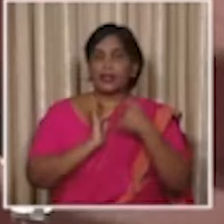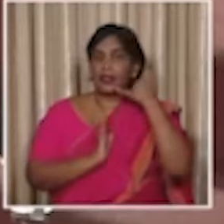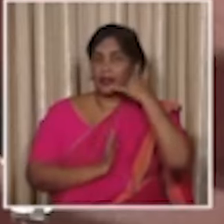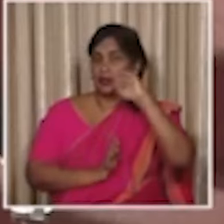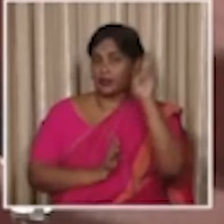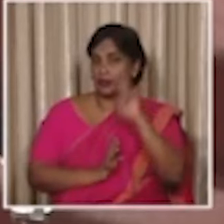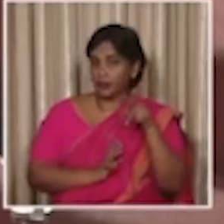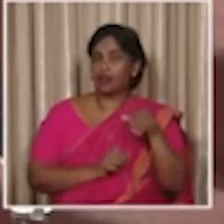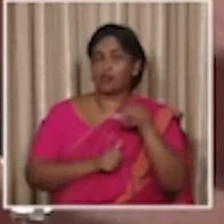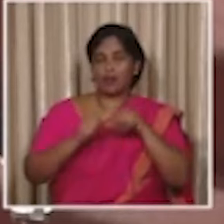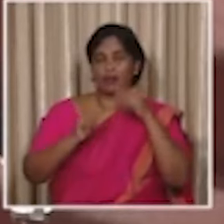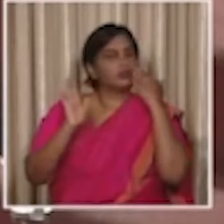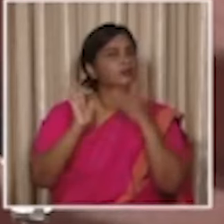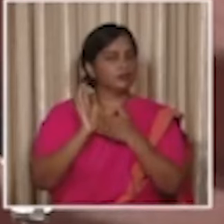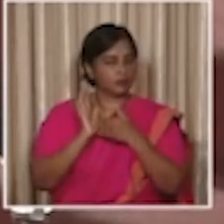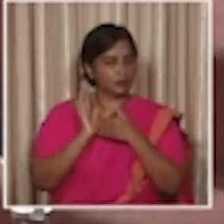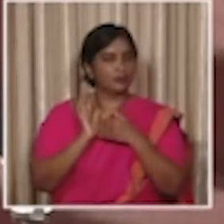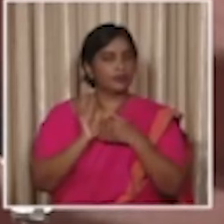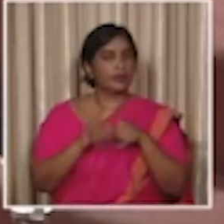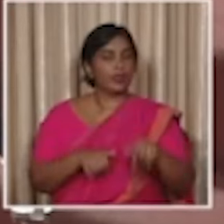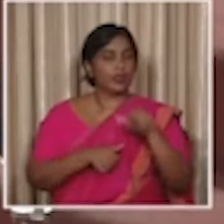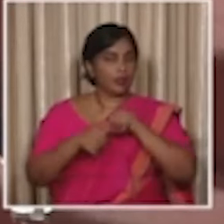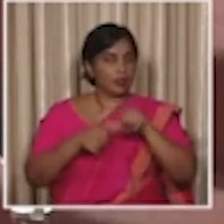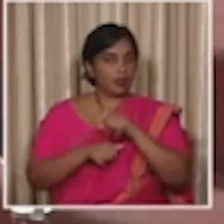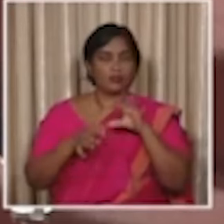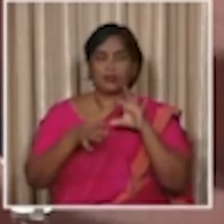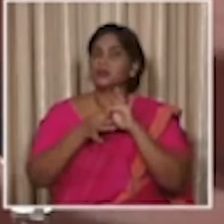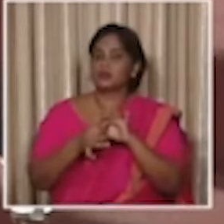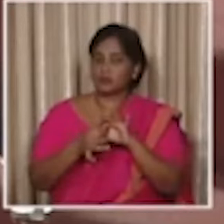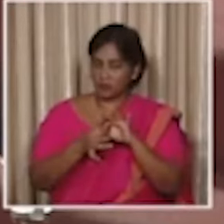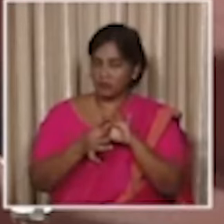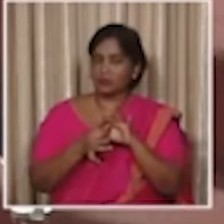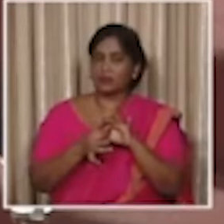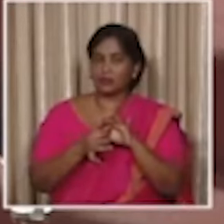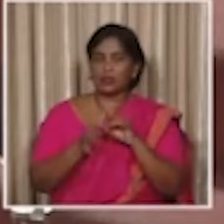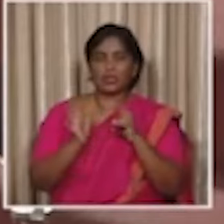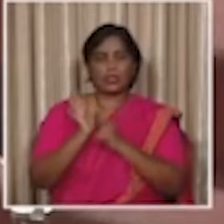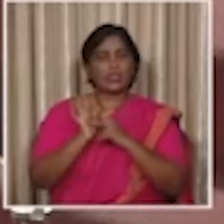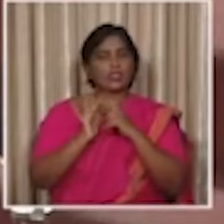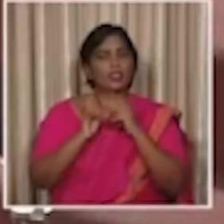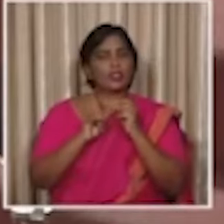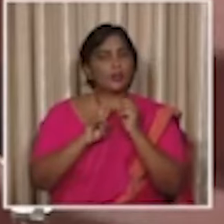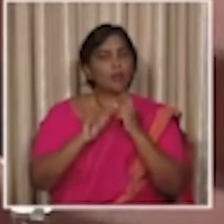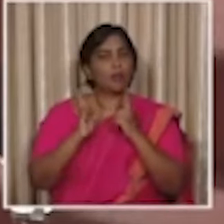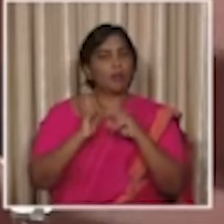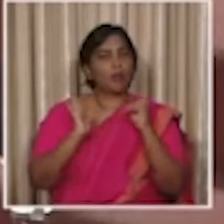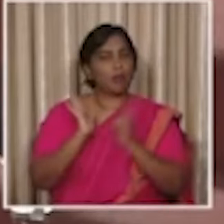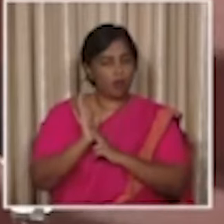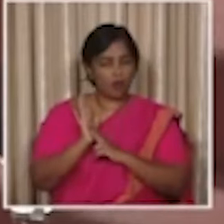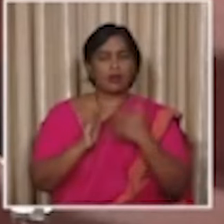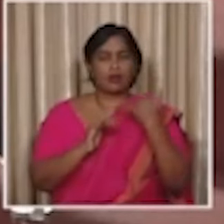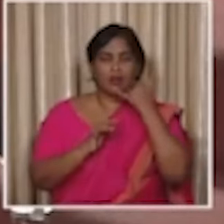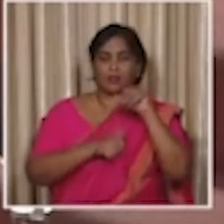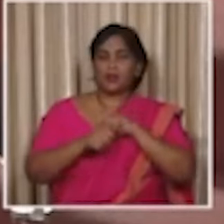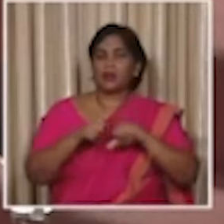आयतने संबंधयेन अपि अरगत्तोत् मिम आयतनेट संबंधव निपोन टेलीग्राफ एंड टेलीफोन आयतनेट